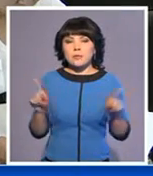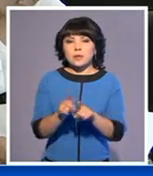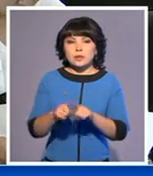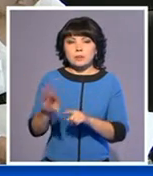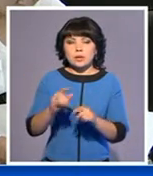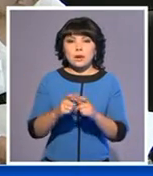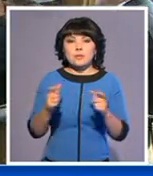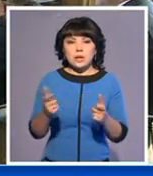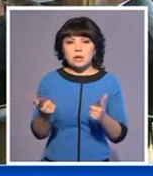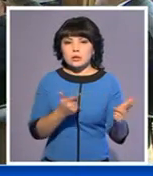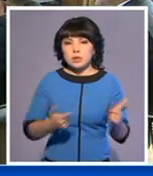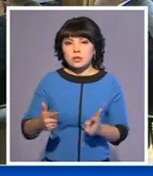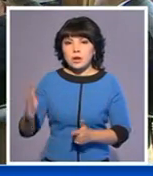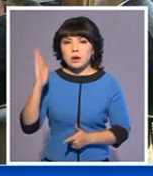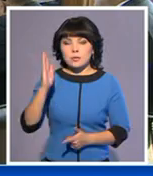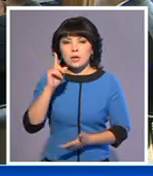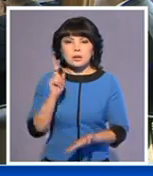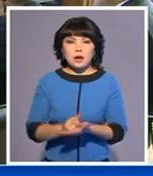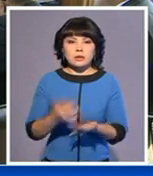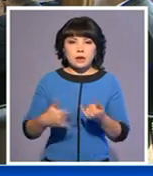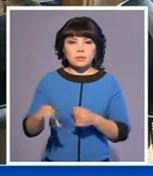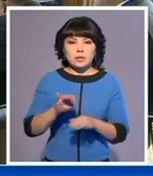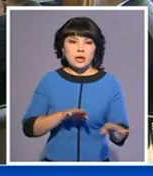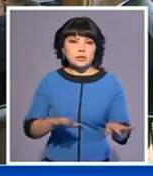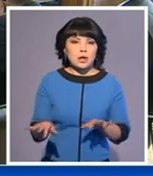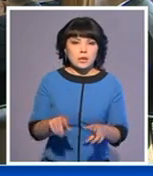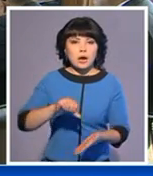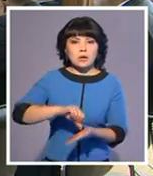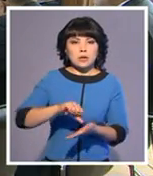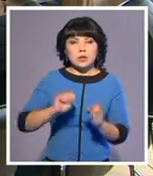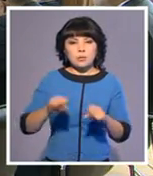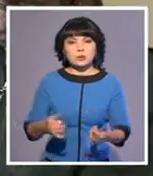қатысушылар бір ғана билет арқылы көрме аясында өтетін шаралардың барлығына қатысуына мүмкіндік жасалмақ.